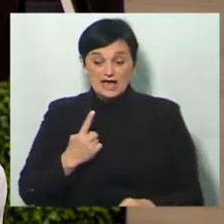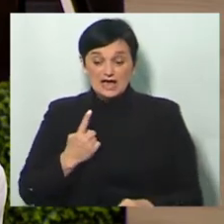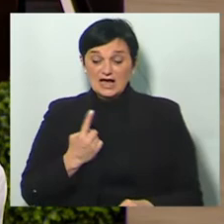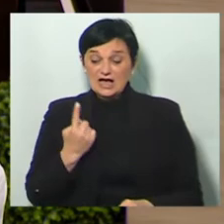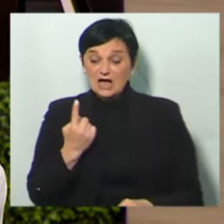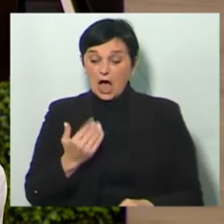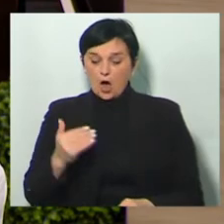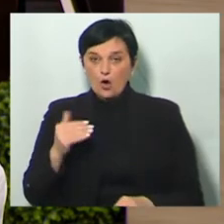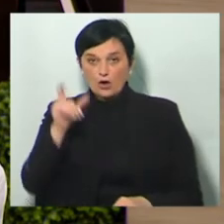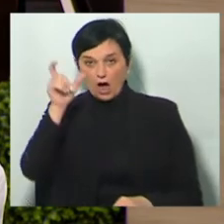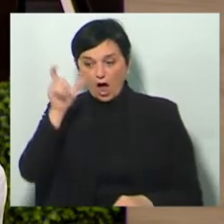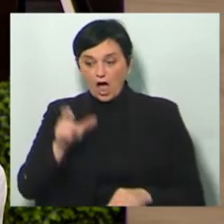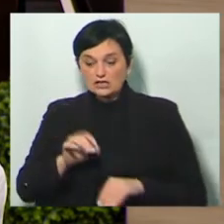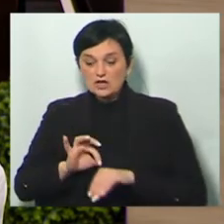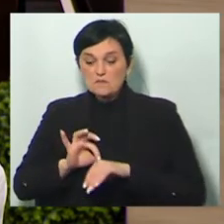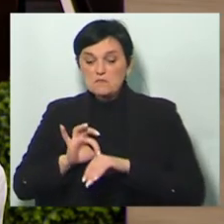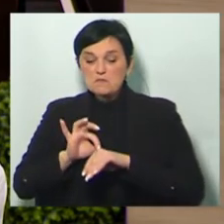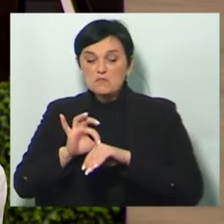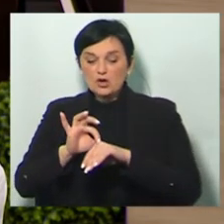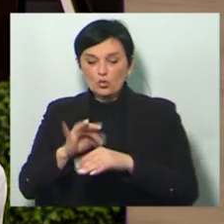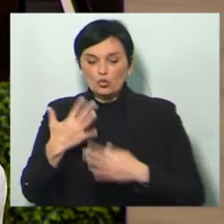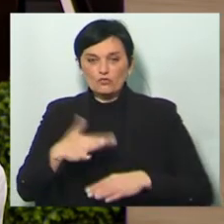განმარტოებას მიყავს ადამიანი მარტოობამდე.